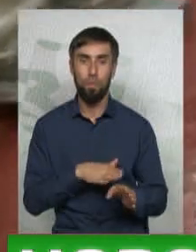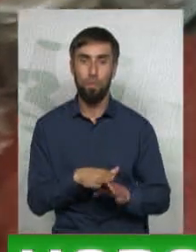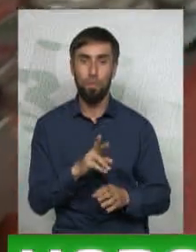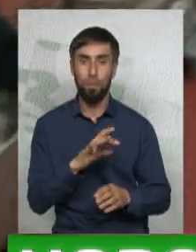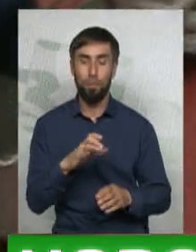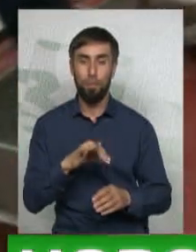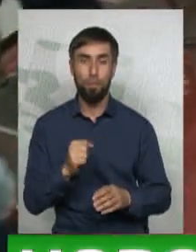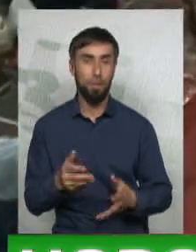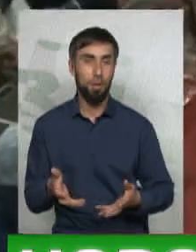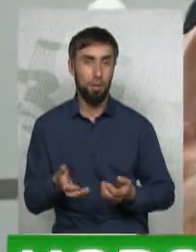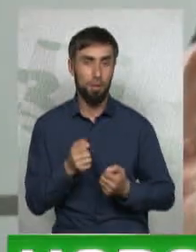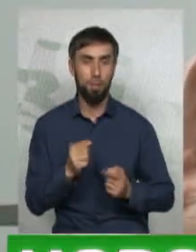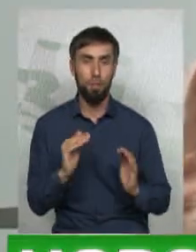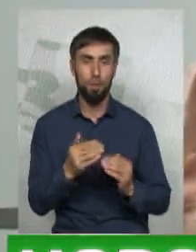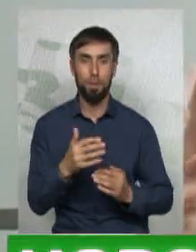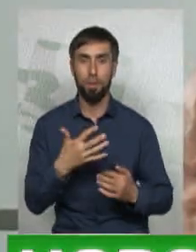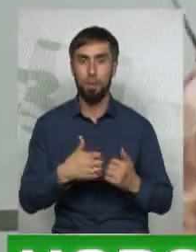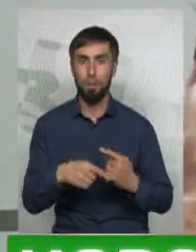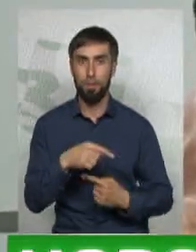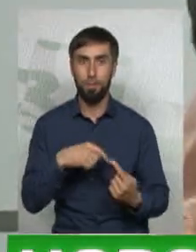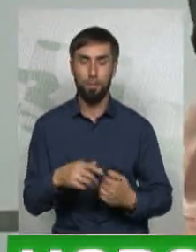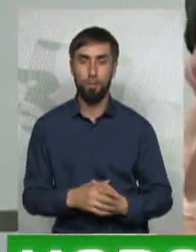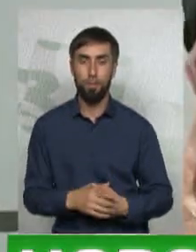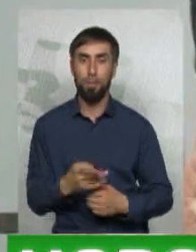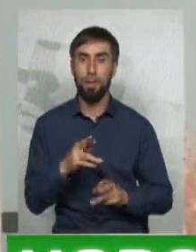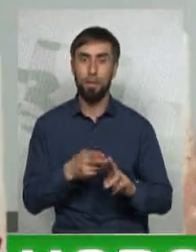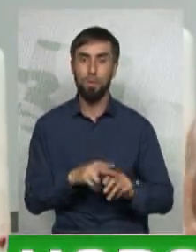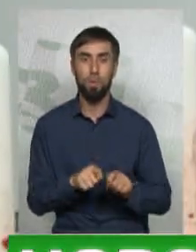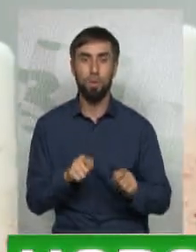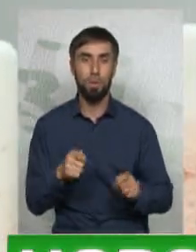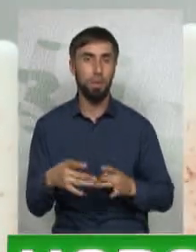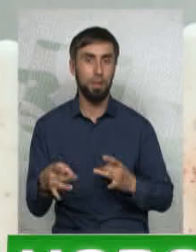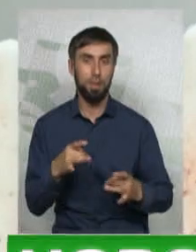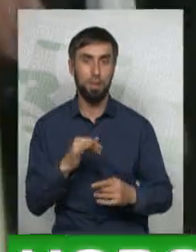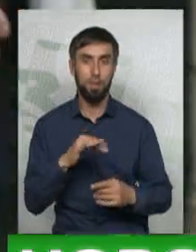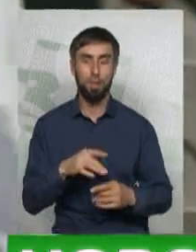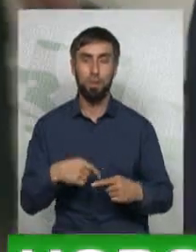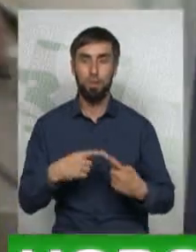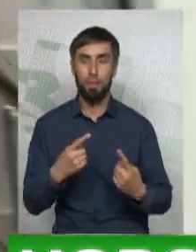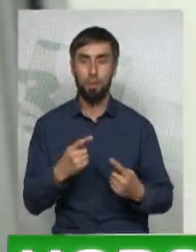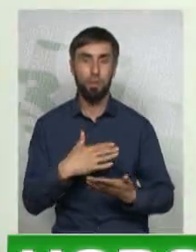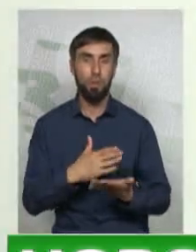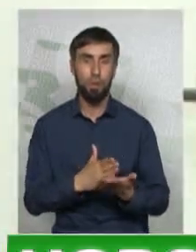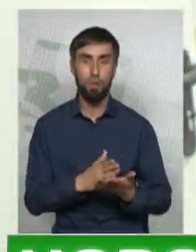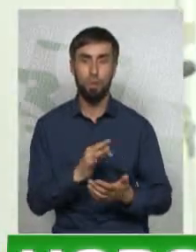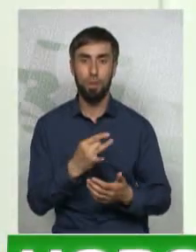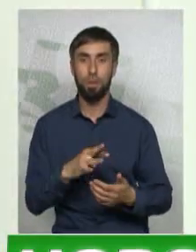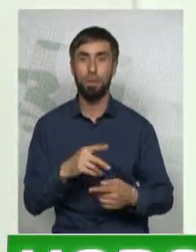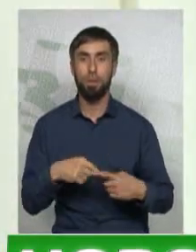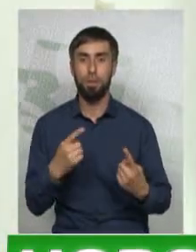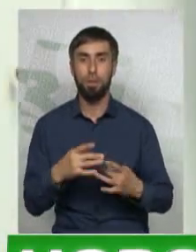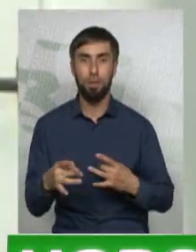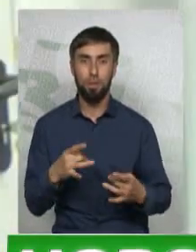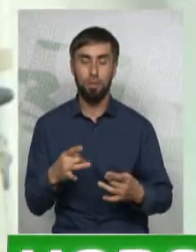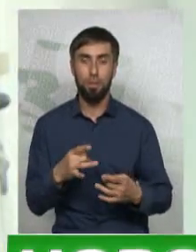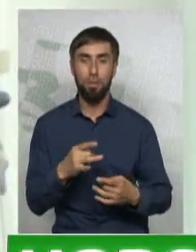комплекс мер поддержки субъектов малого и среднего предпринимательства. Для этого созданы региональные институты развития, в частности, корпорация развития